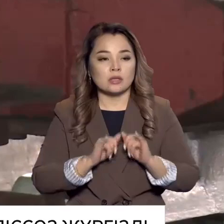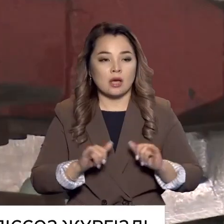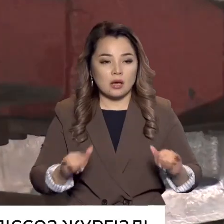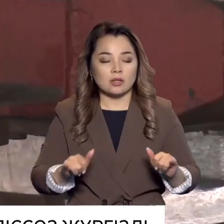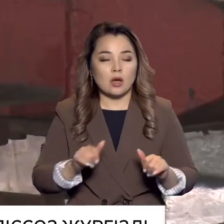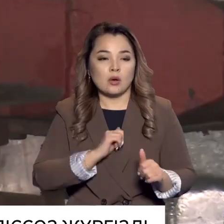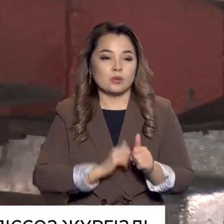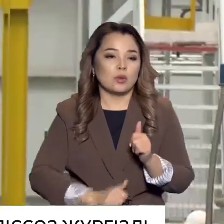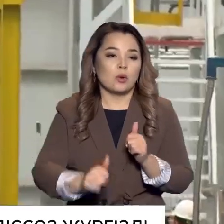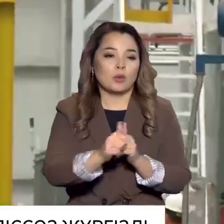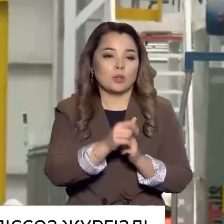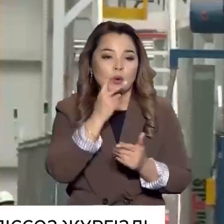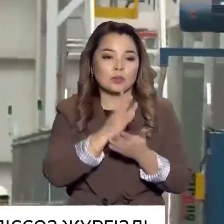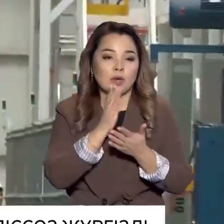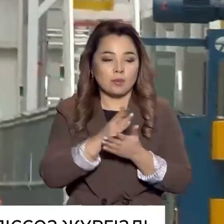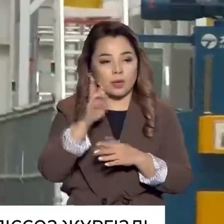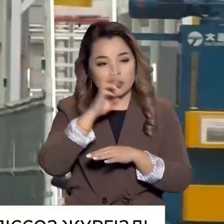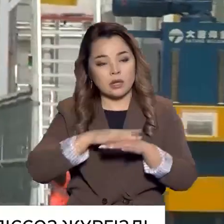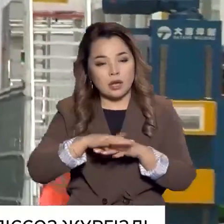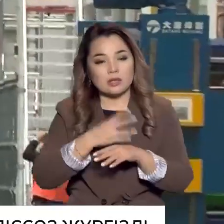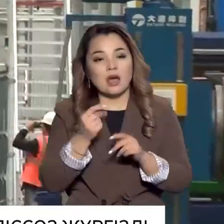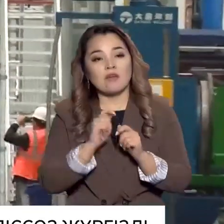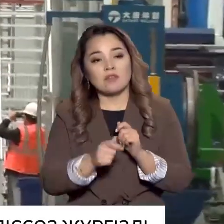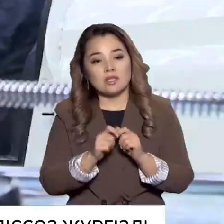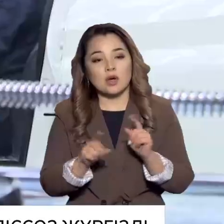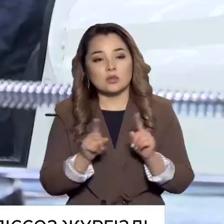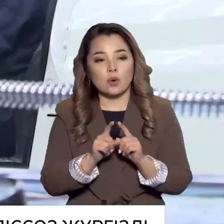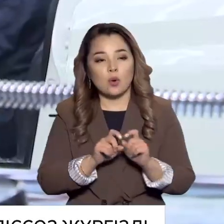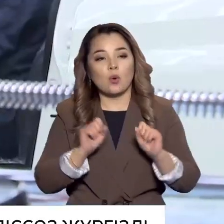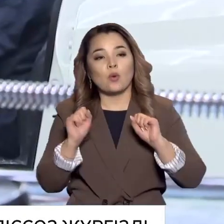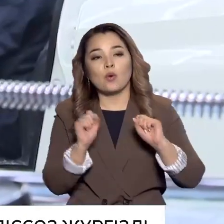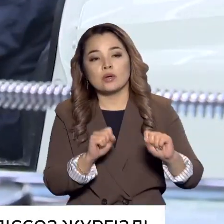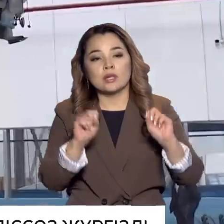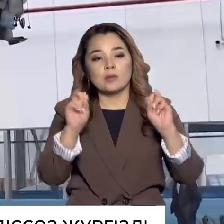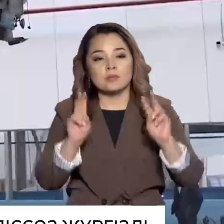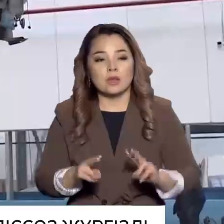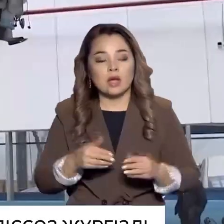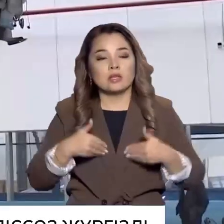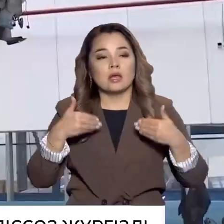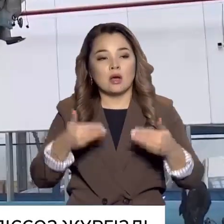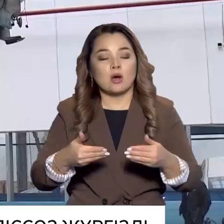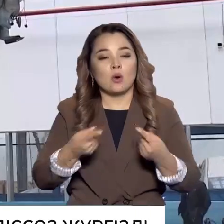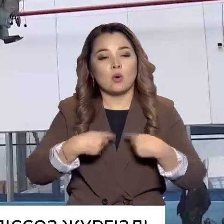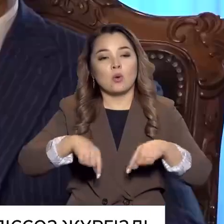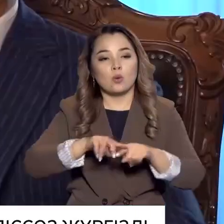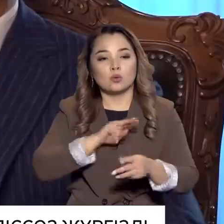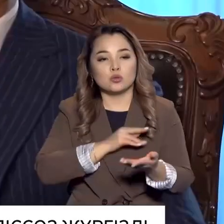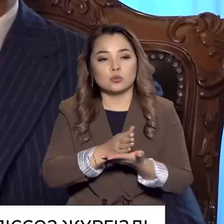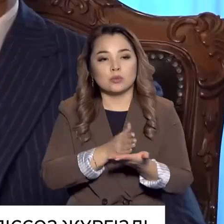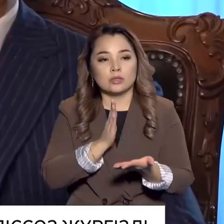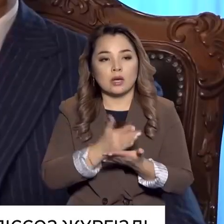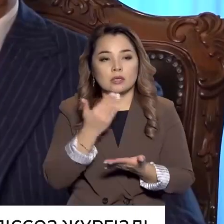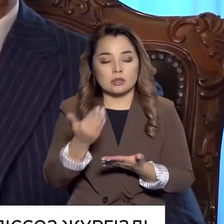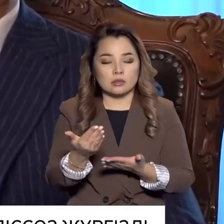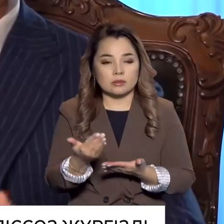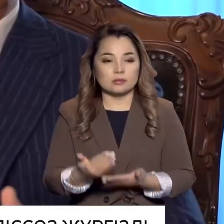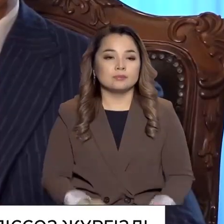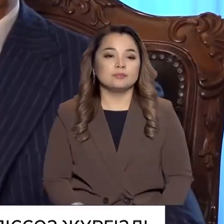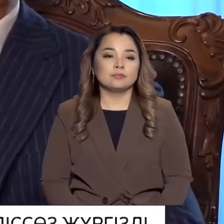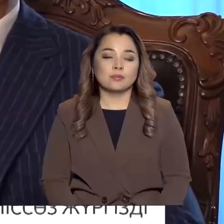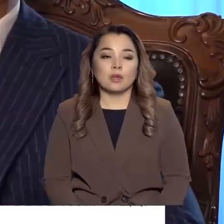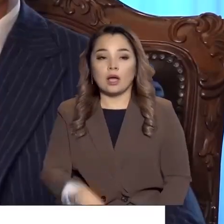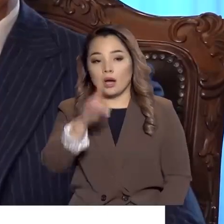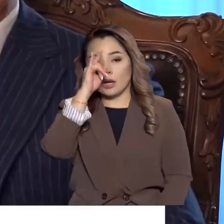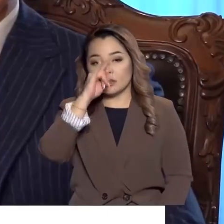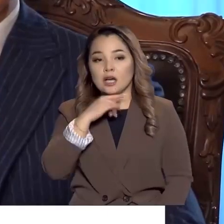жөнінен көш бастап тұр. Елімізде инвесторлардың мүдделерін қорғау мақсатында арнайы кеңесші органдар жұмыс істей. Қазақ халқы үшін тарих.